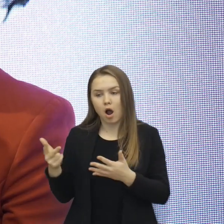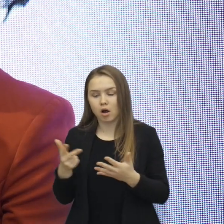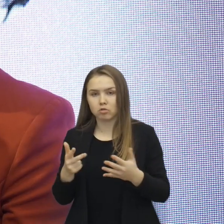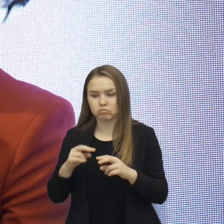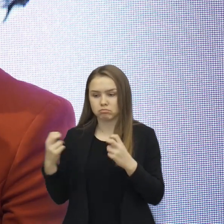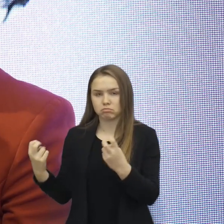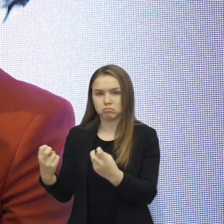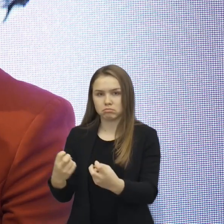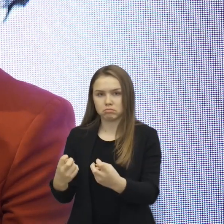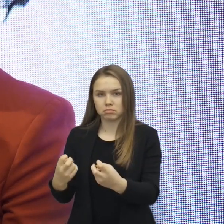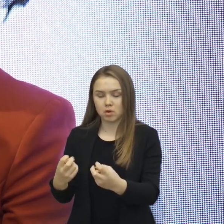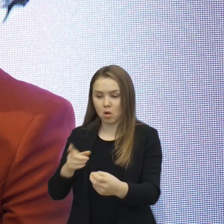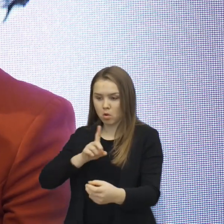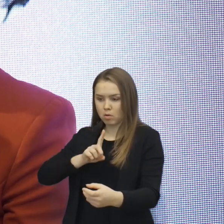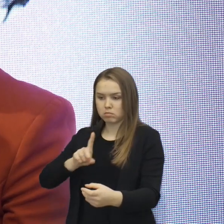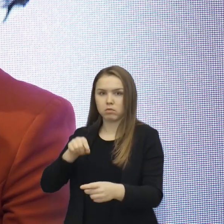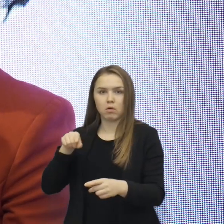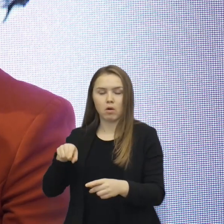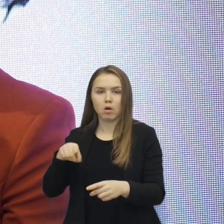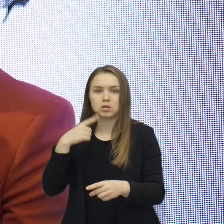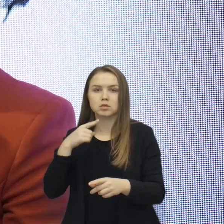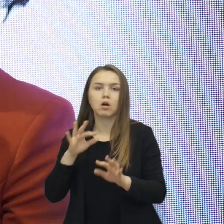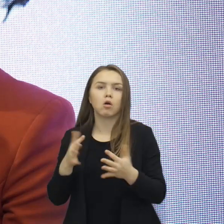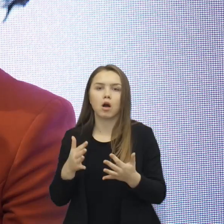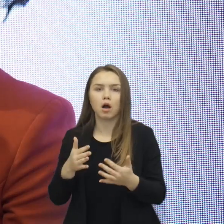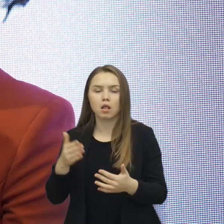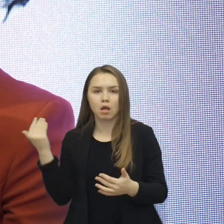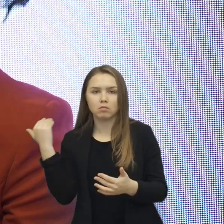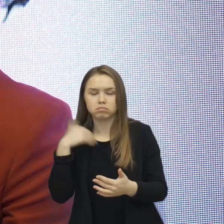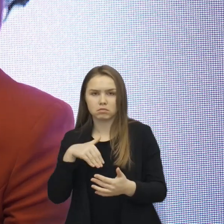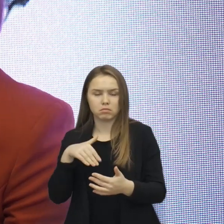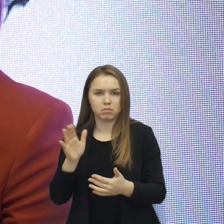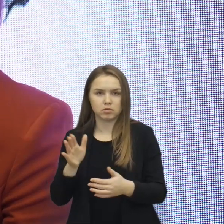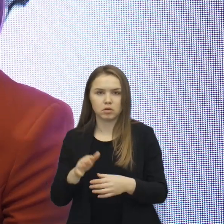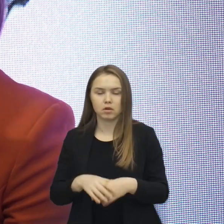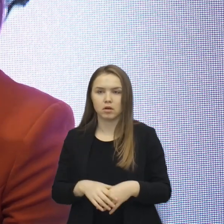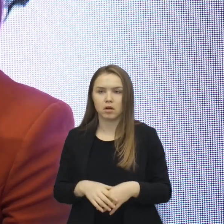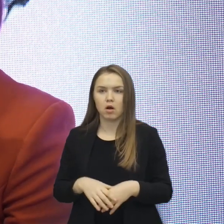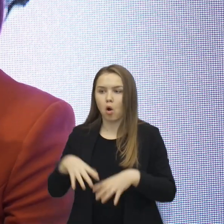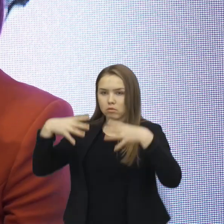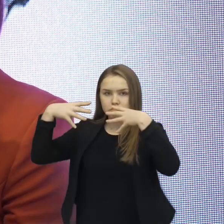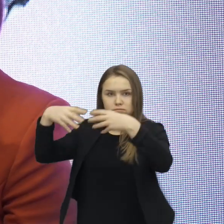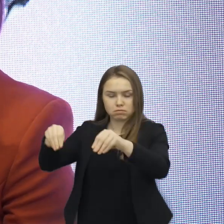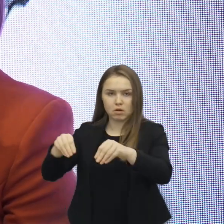susėdė ir tau reikia pro juos praeiti. O dar šviesa būdavo išjungta, kaip siaubo filmas, sako